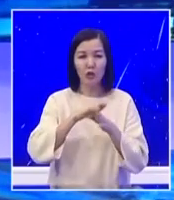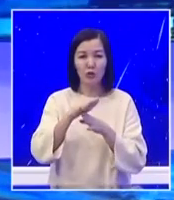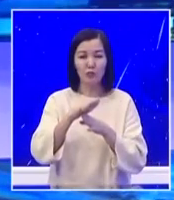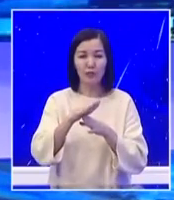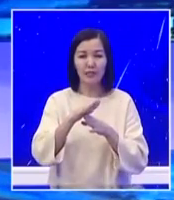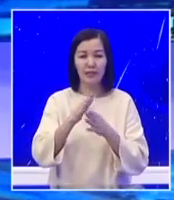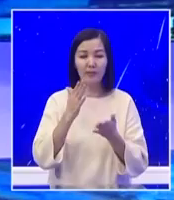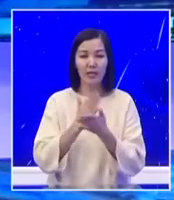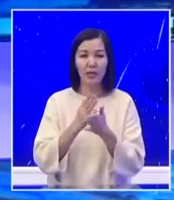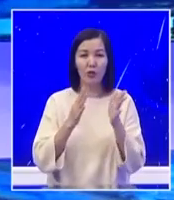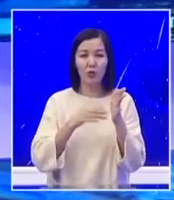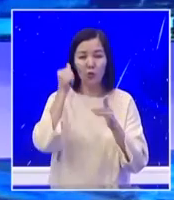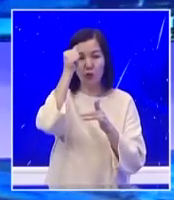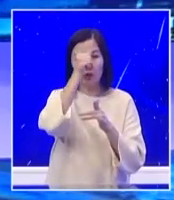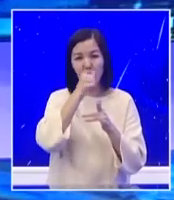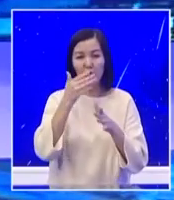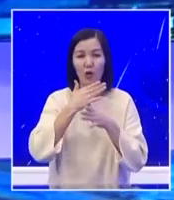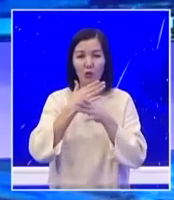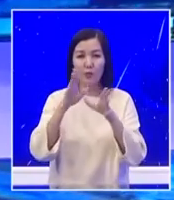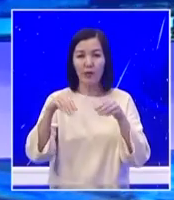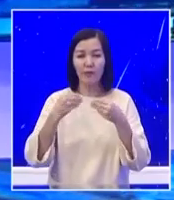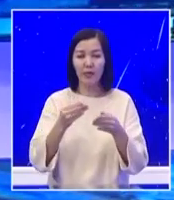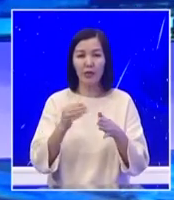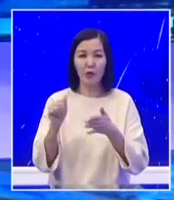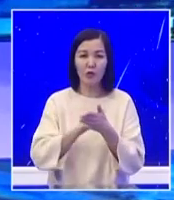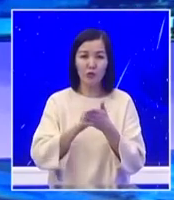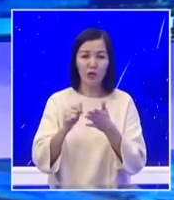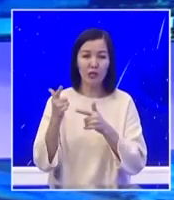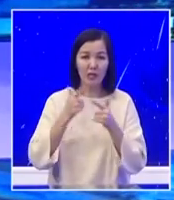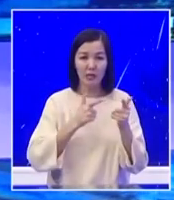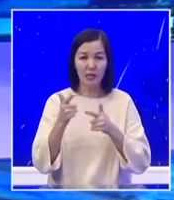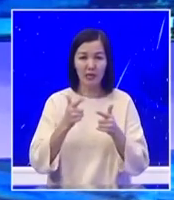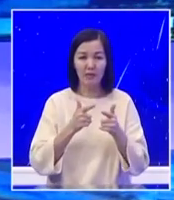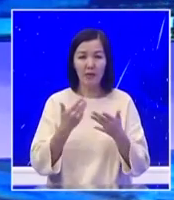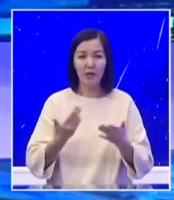көмектескен. Құжаттарын реттеп, психологиялық және әлеуметтік қолдау көрсетті.